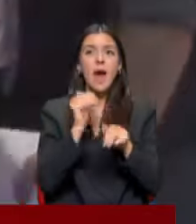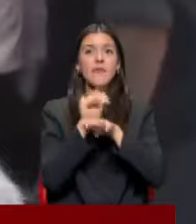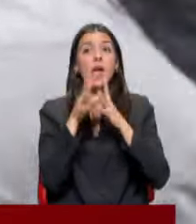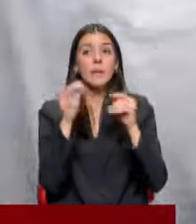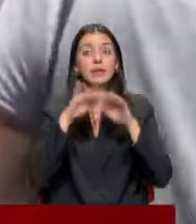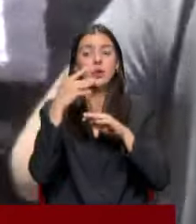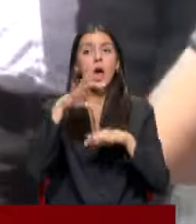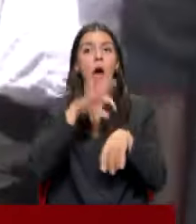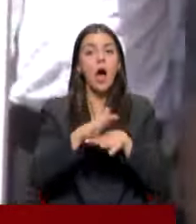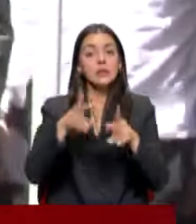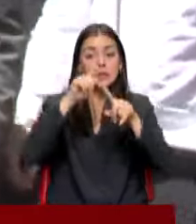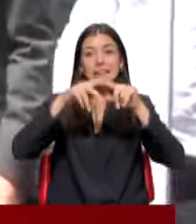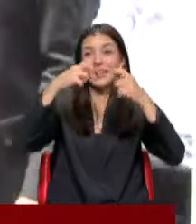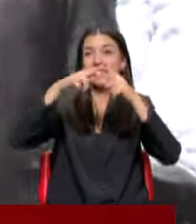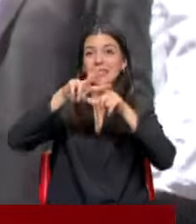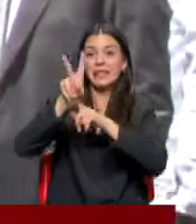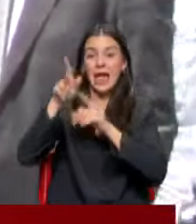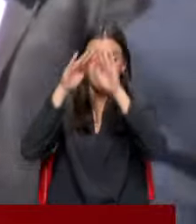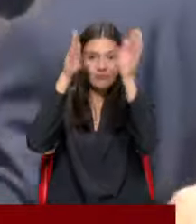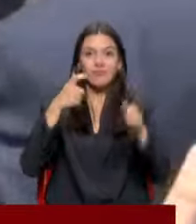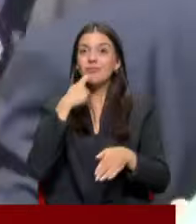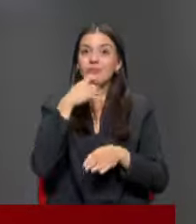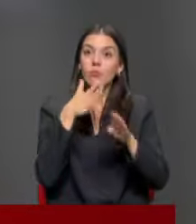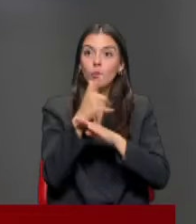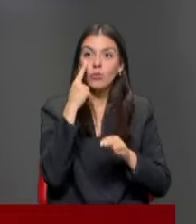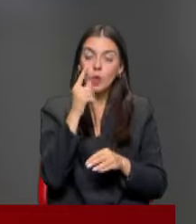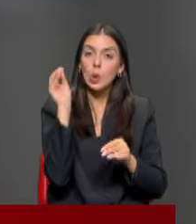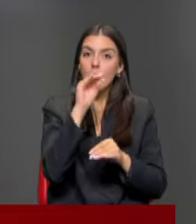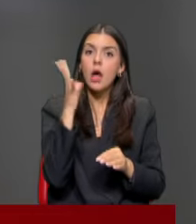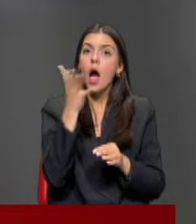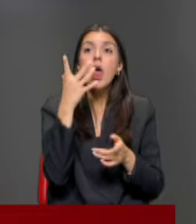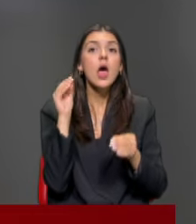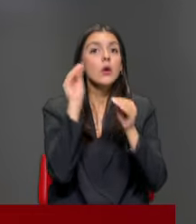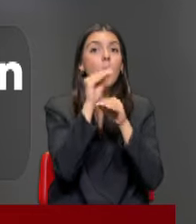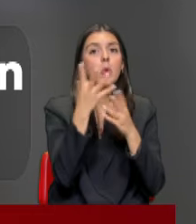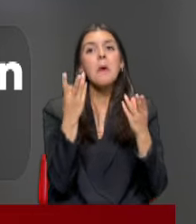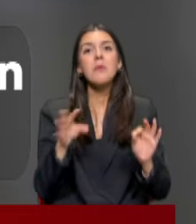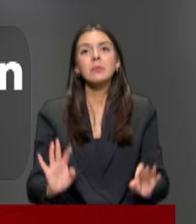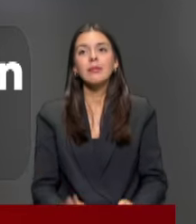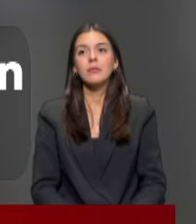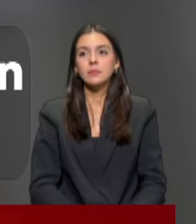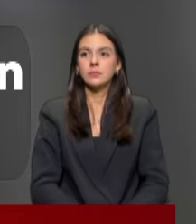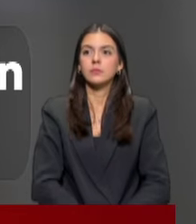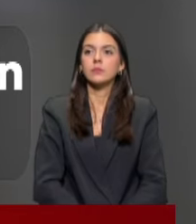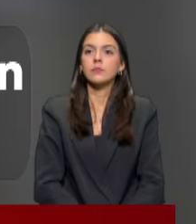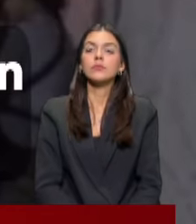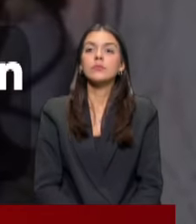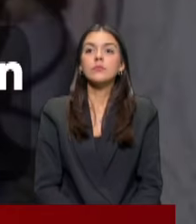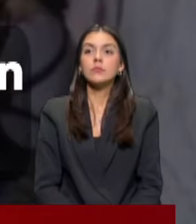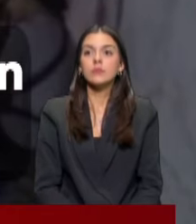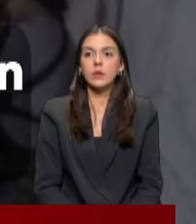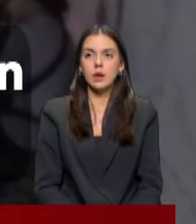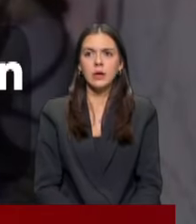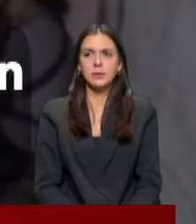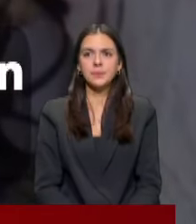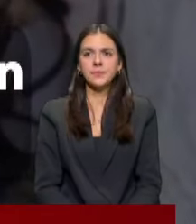hastanelere X-ray cihazı konulacağı söylenmişti. Belli ki o adım çoğu hastanede hala atılmadı. Daha önce sağlıkta tedbir olarak metal